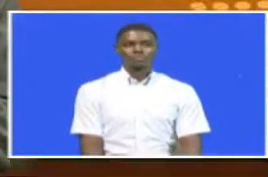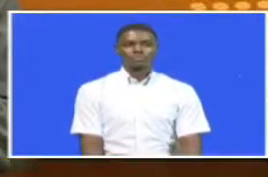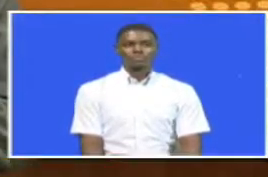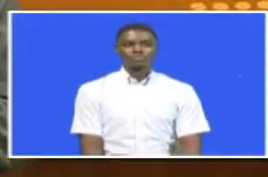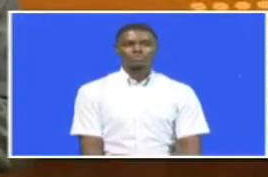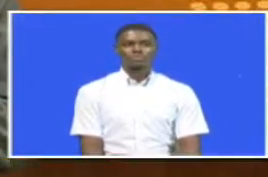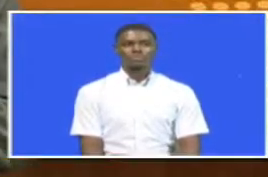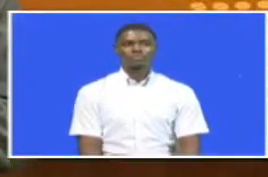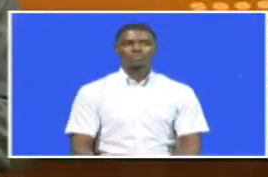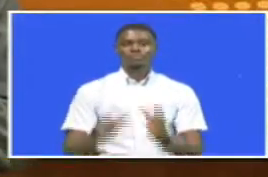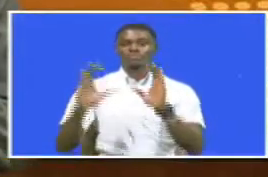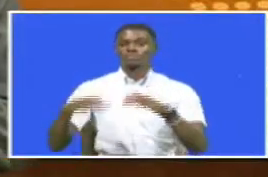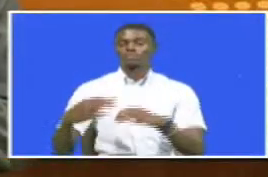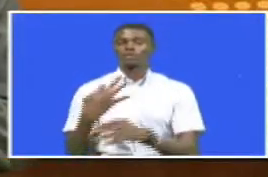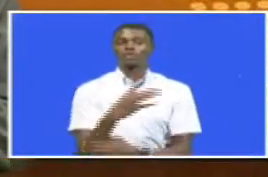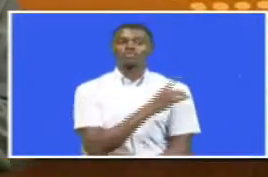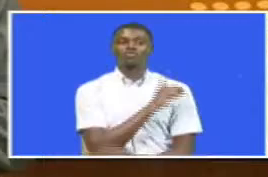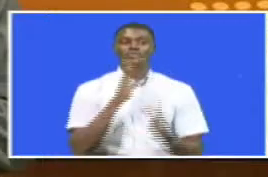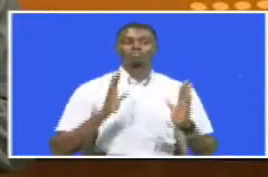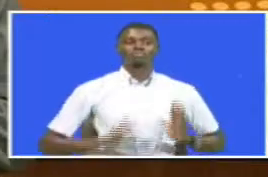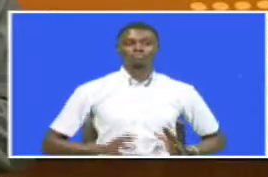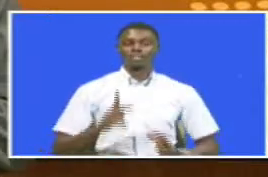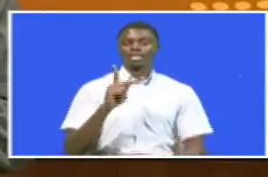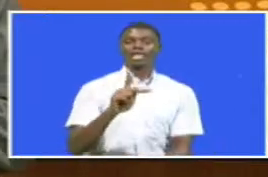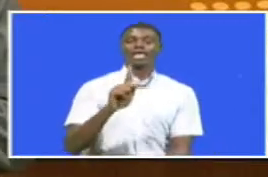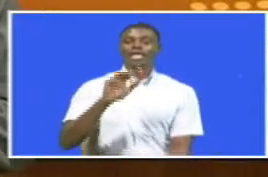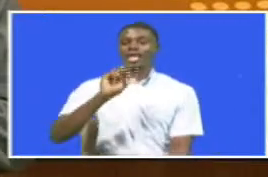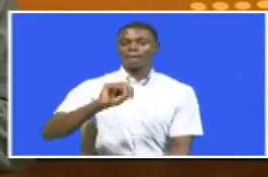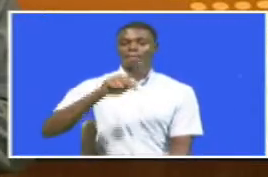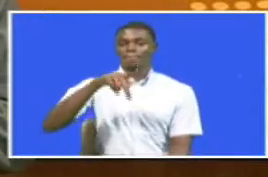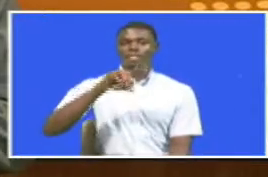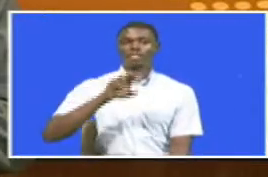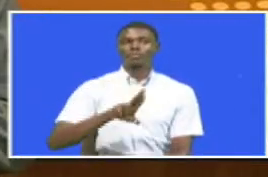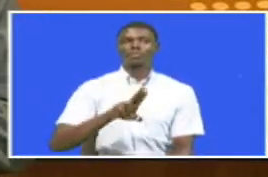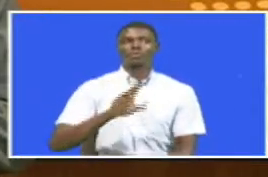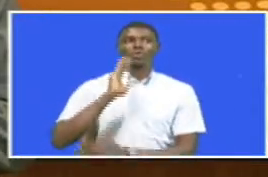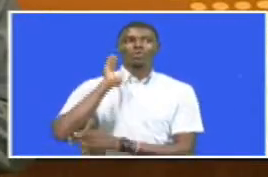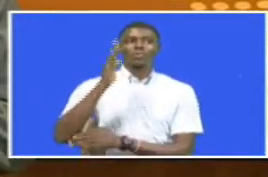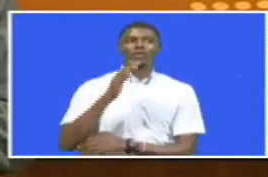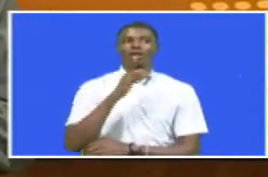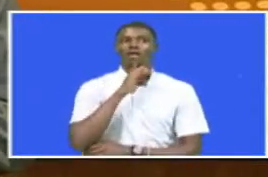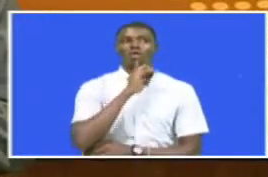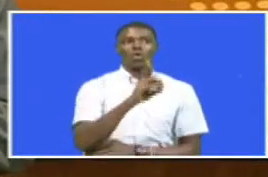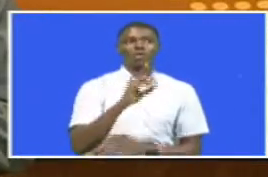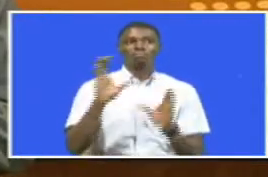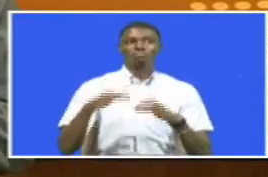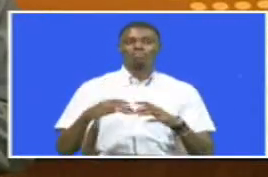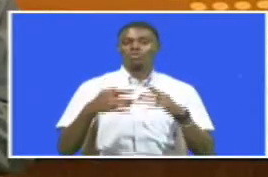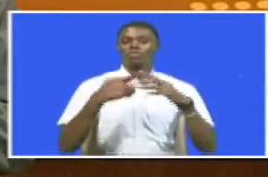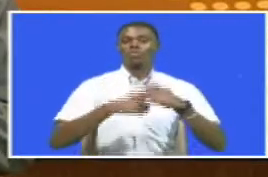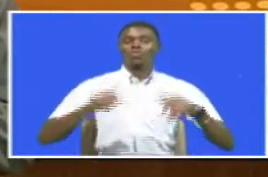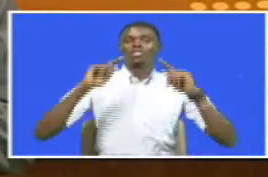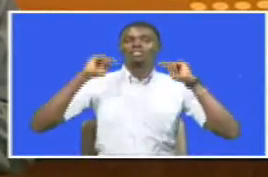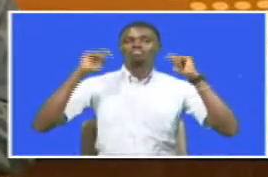Na huku muungano wa madaktari nchini KMPDU ukitishia kuamuru wanachama wake waanze mgomo tarehe 28 mwezi huu wa